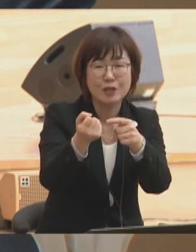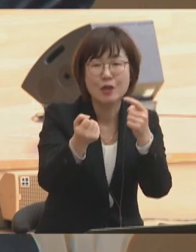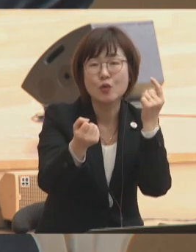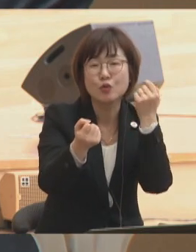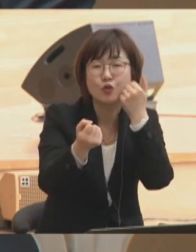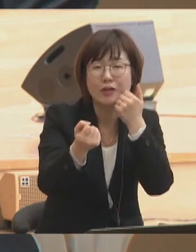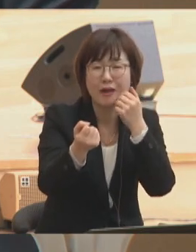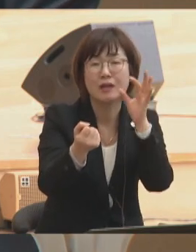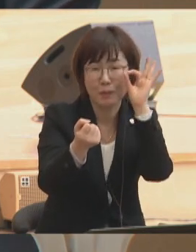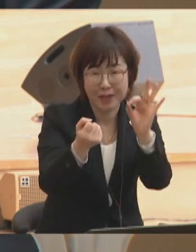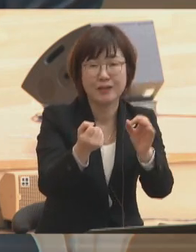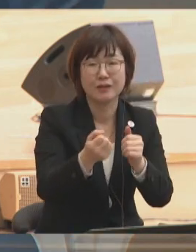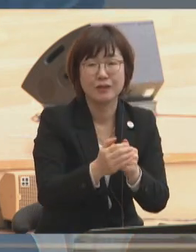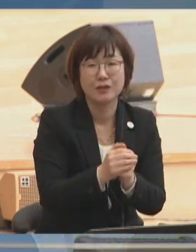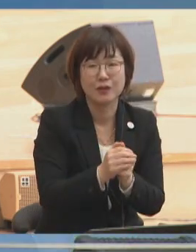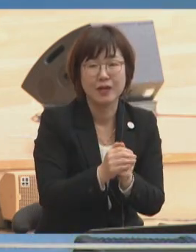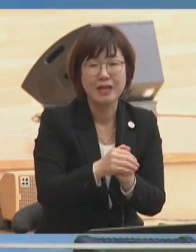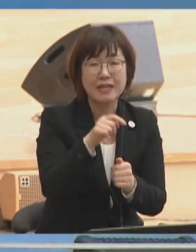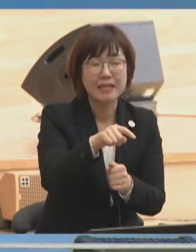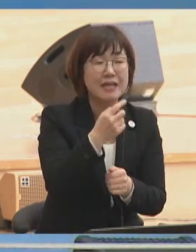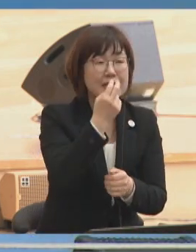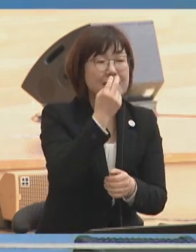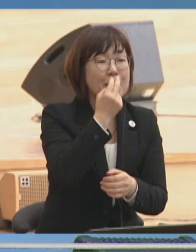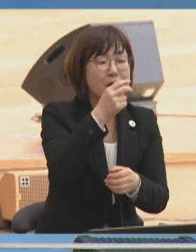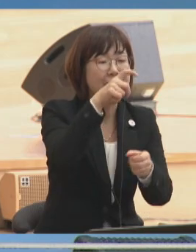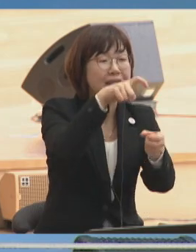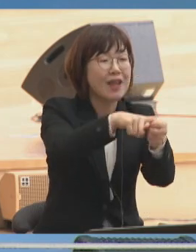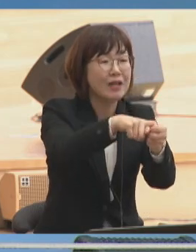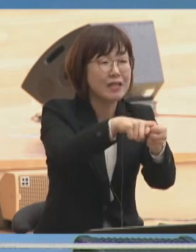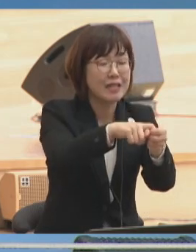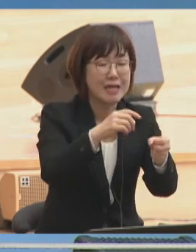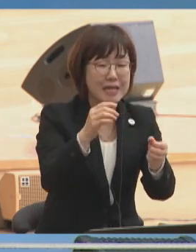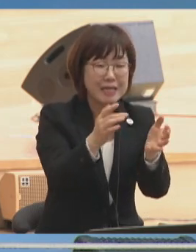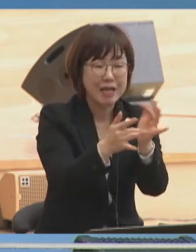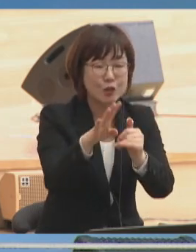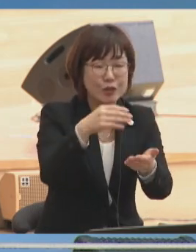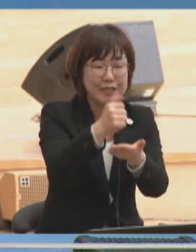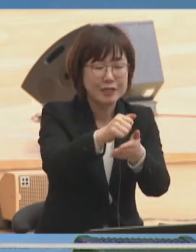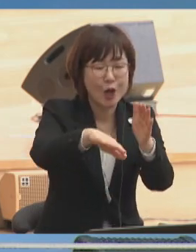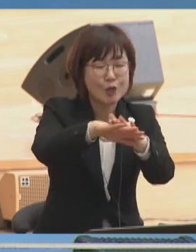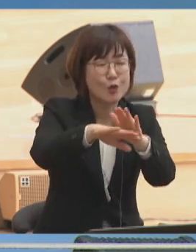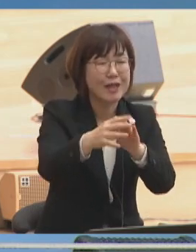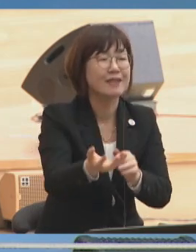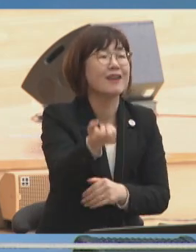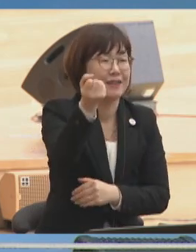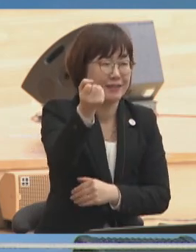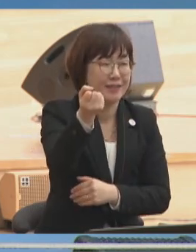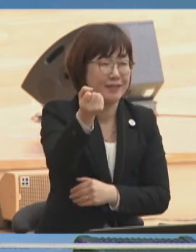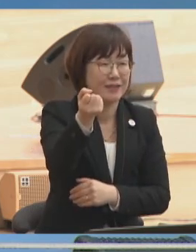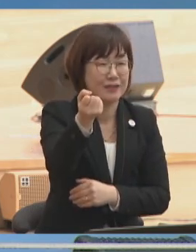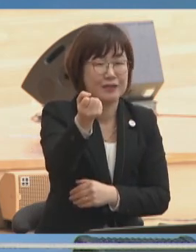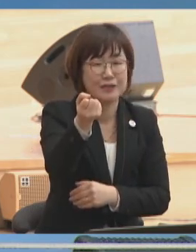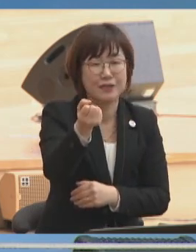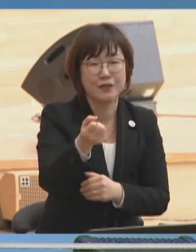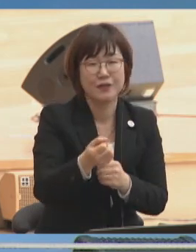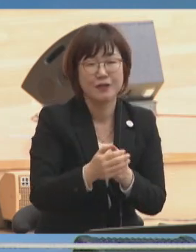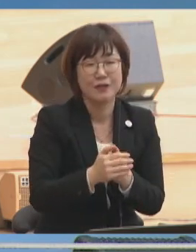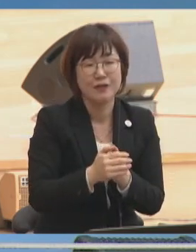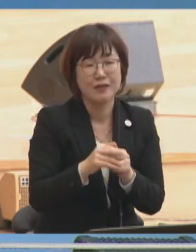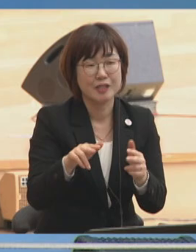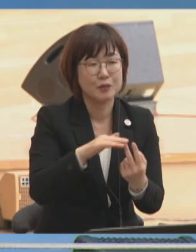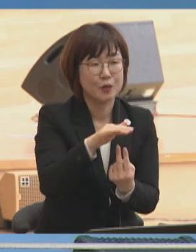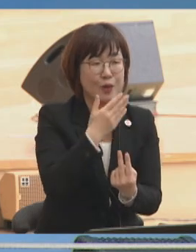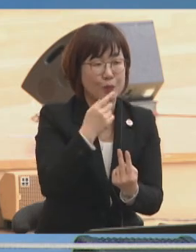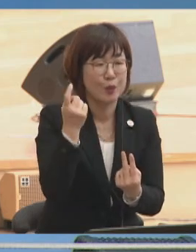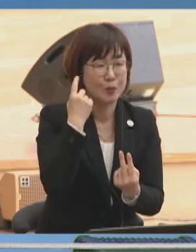보라는 거예요. 그 생명의 떡 예수 그리스도, 그걸 보라는 거죠. 여러분, 우리가 요한복음을 지금 살피고